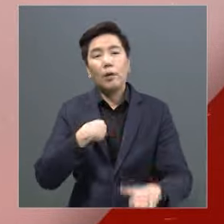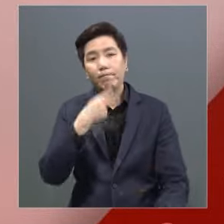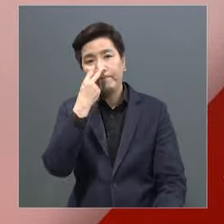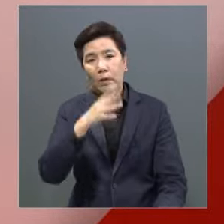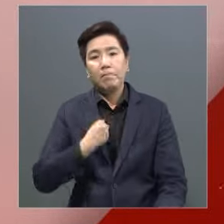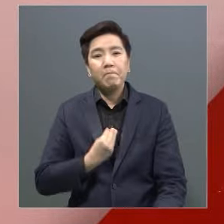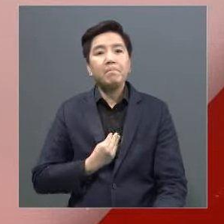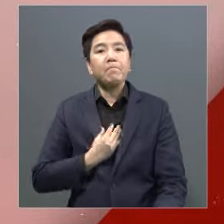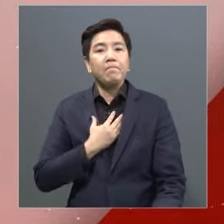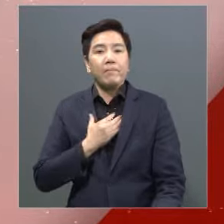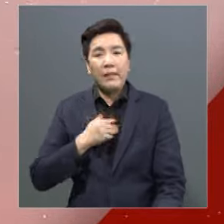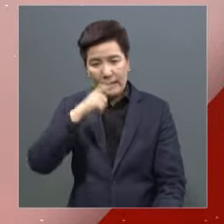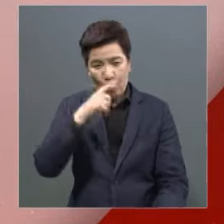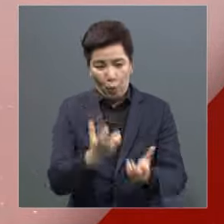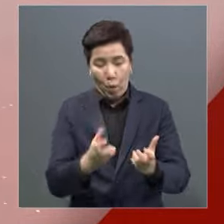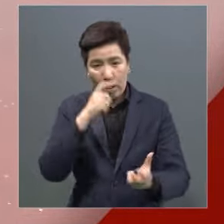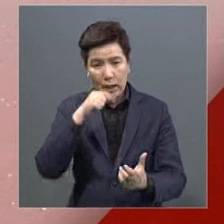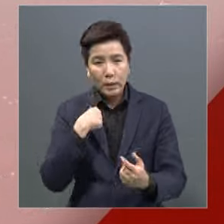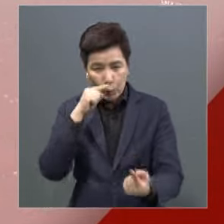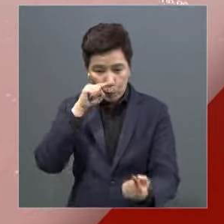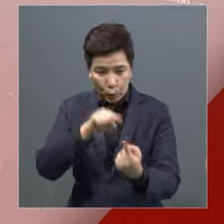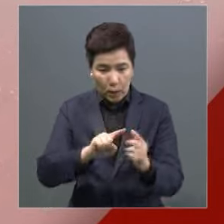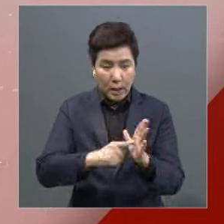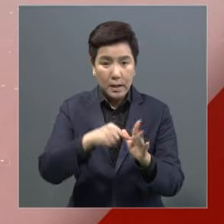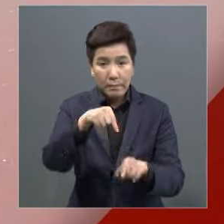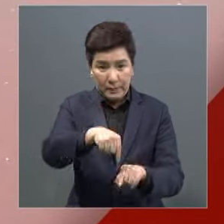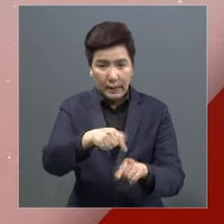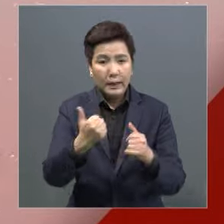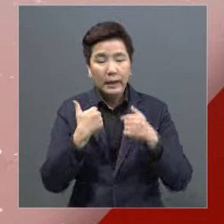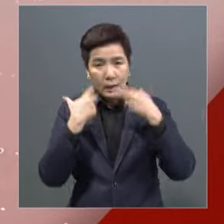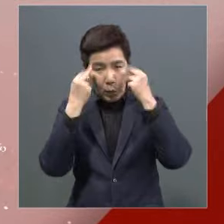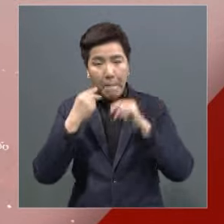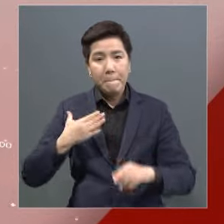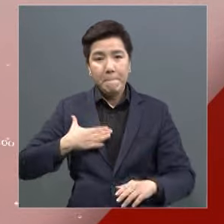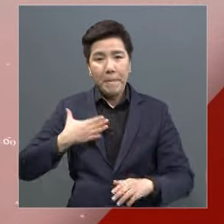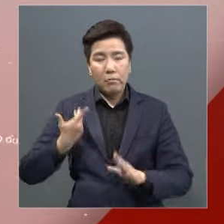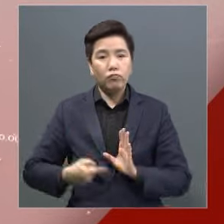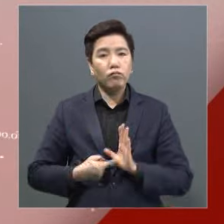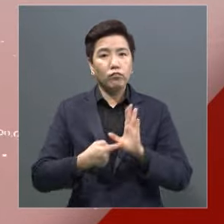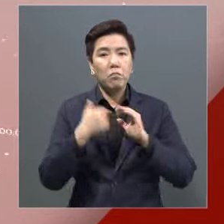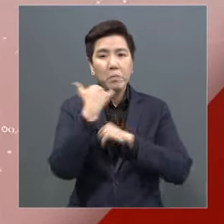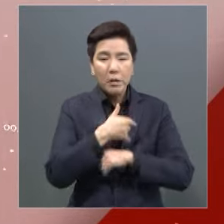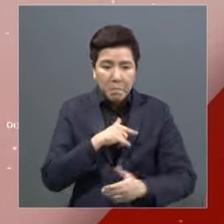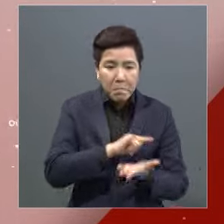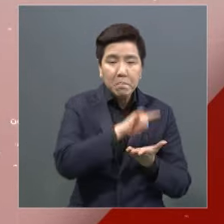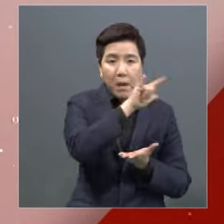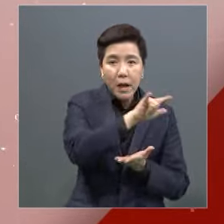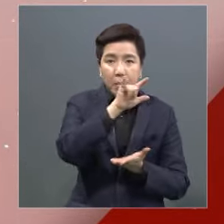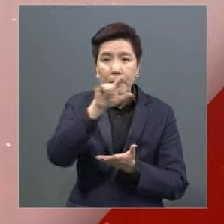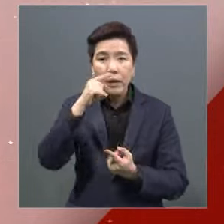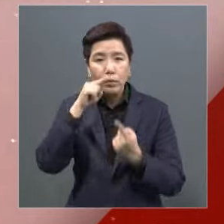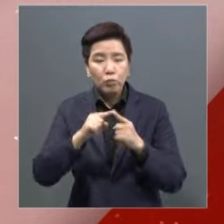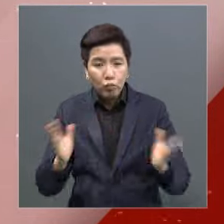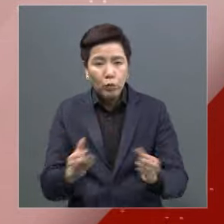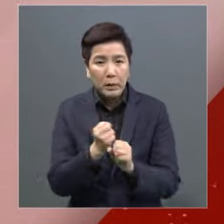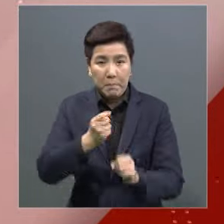ใจท่านนายกกล่าวอย่างนี้นะคะจากจุดเริ่มต้นค่ะที่นายกรัฐมนตรีนำผ้าเขม้าไปโชว์ที่หลายประเทศแล้วก็มีการส่ง